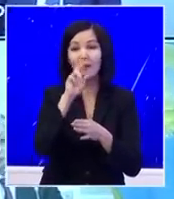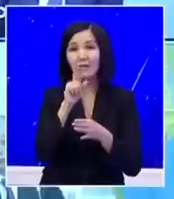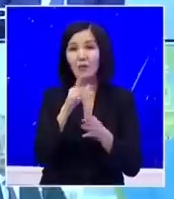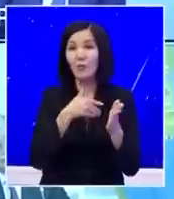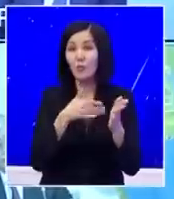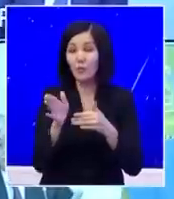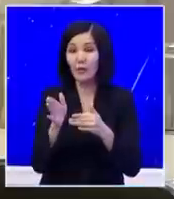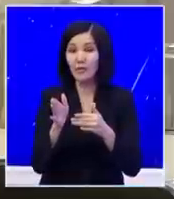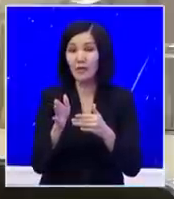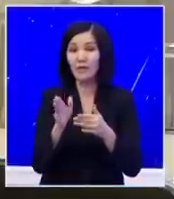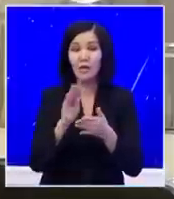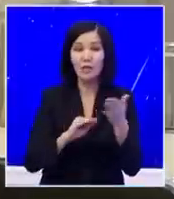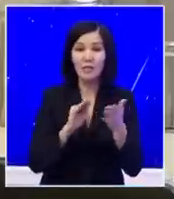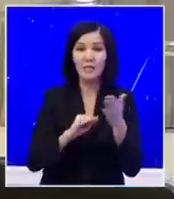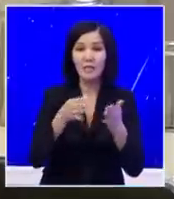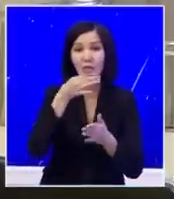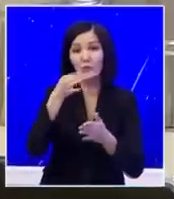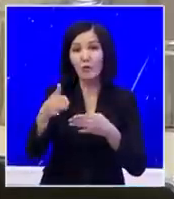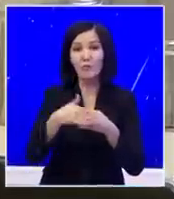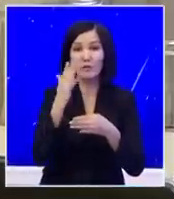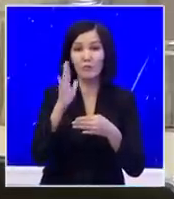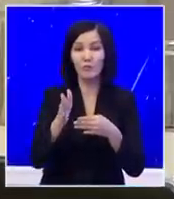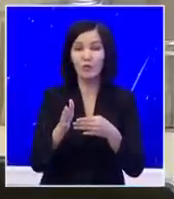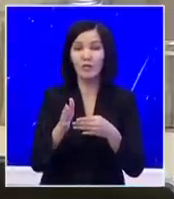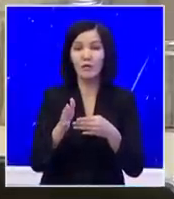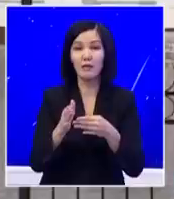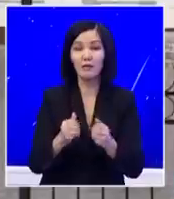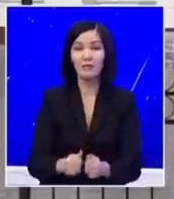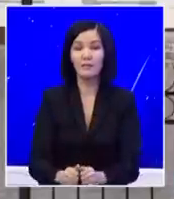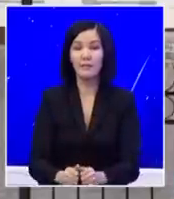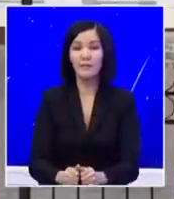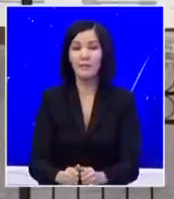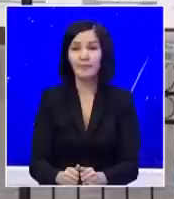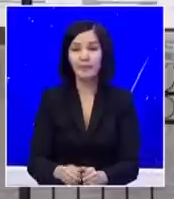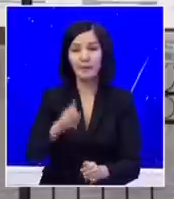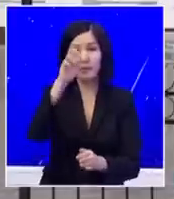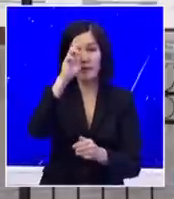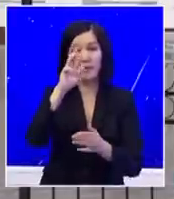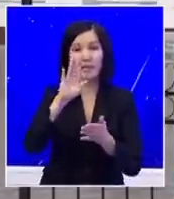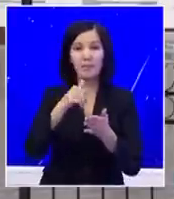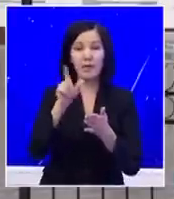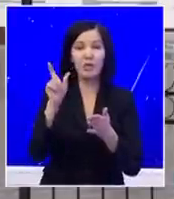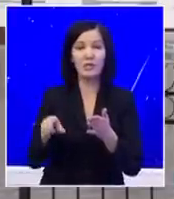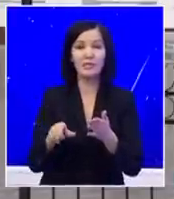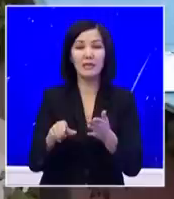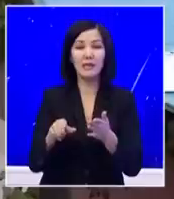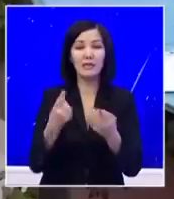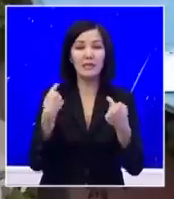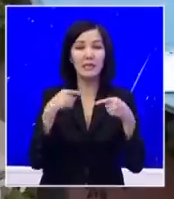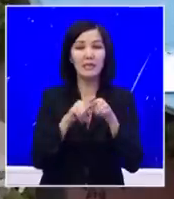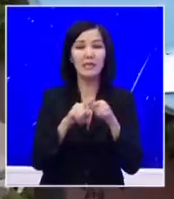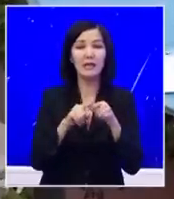жарамай қалды ма, оны жазған адам жауапкершілігін көтеру керек. Басқаша болмайды. Мемлекет басшысы техникалық кәсіптік білім